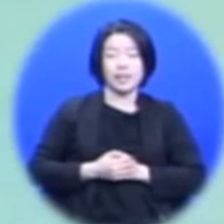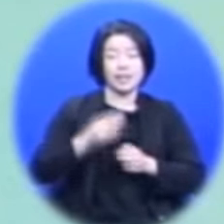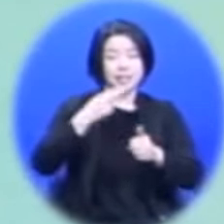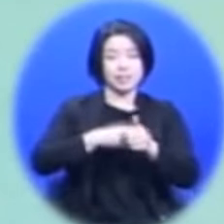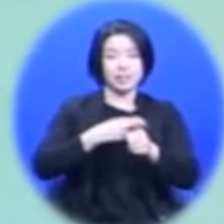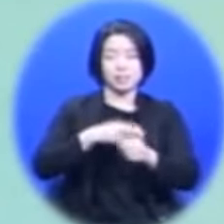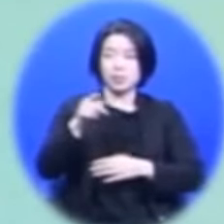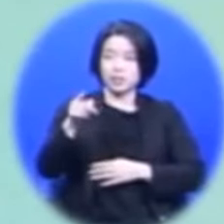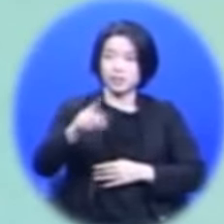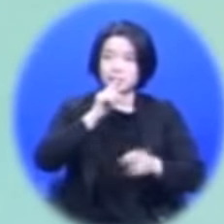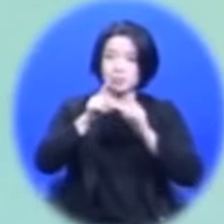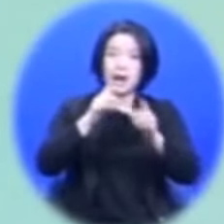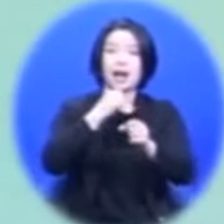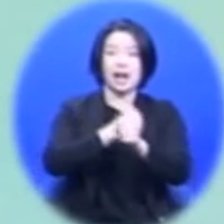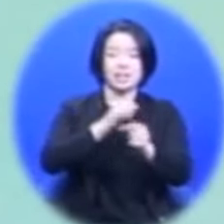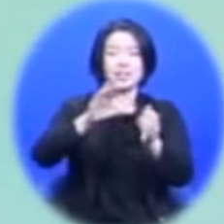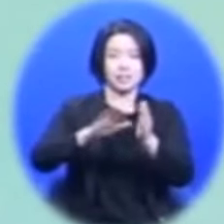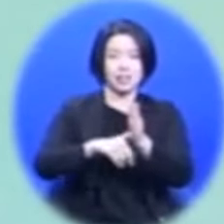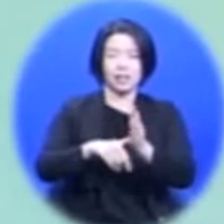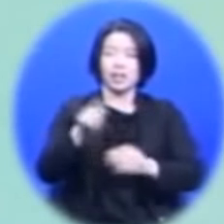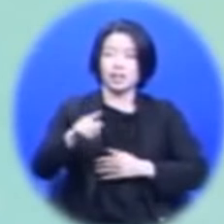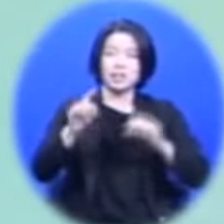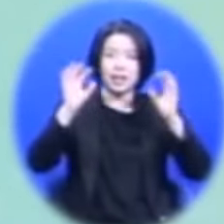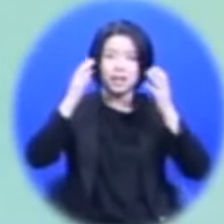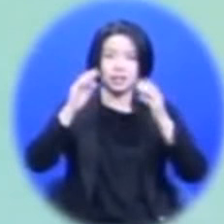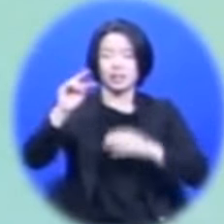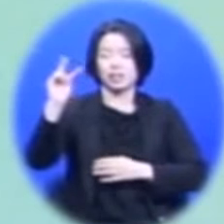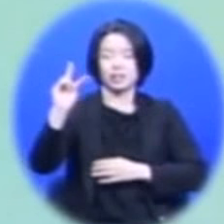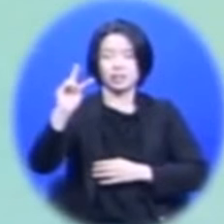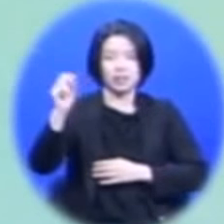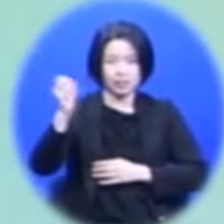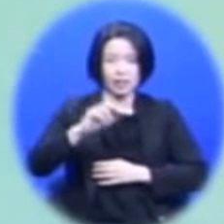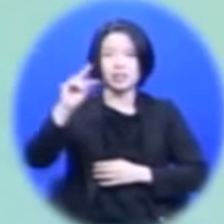선생님이 그 말 하는데 이 아이가 다시 돌아